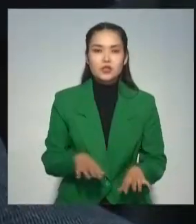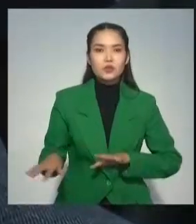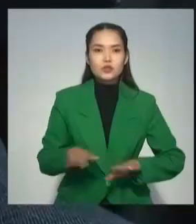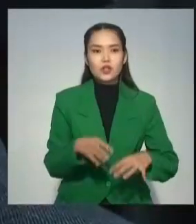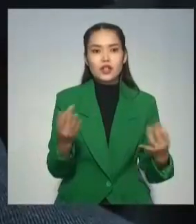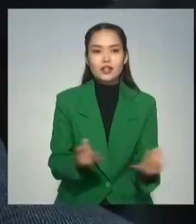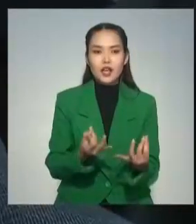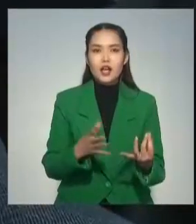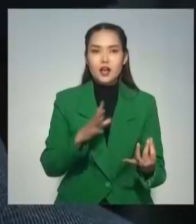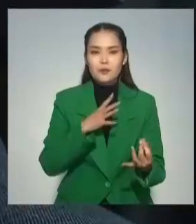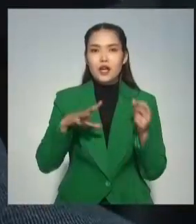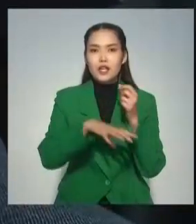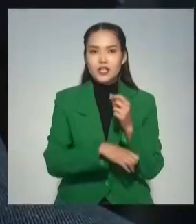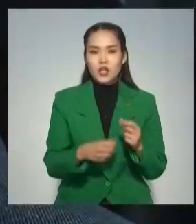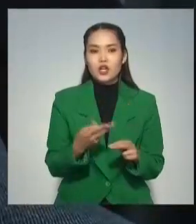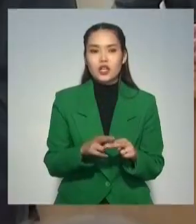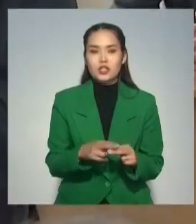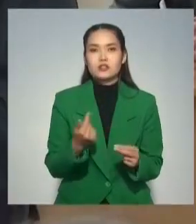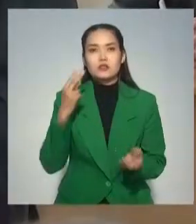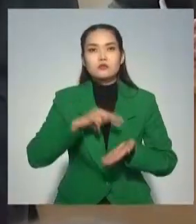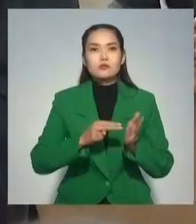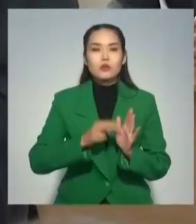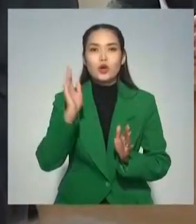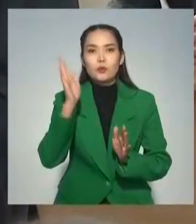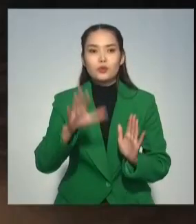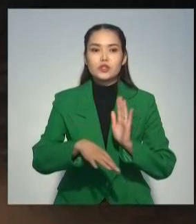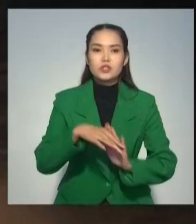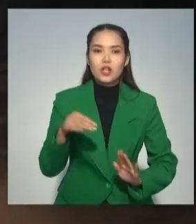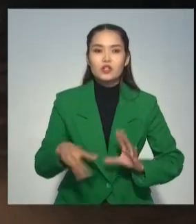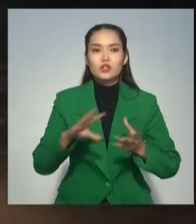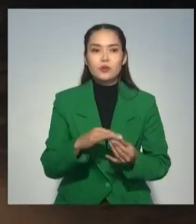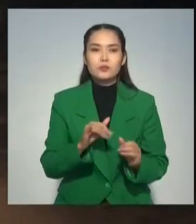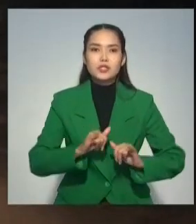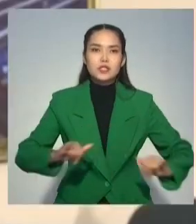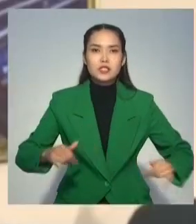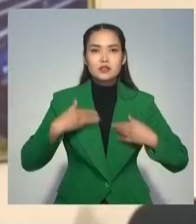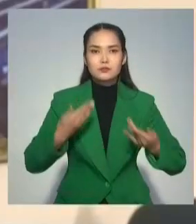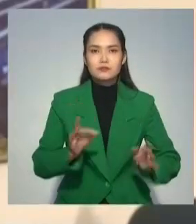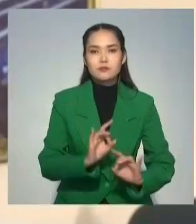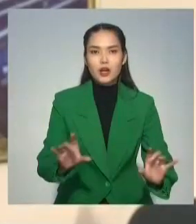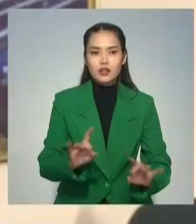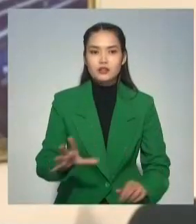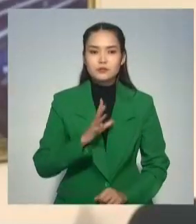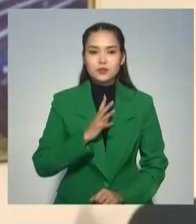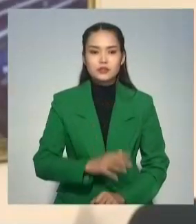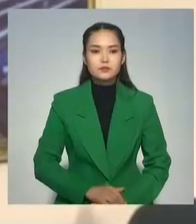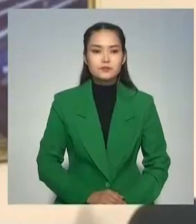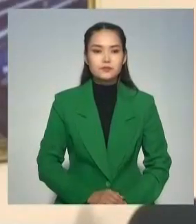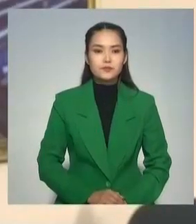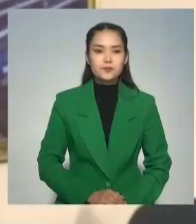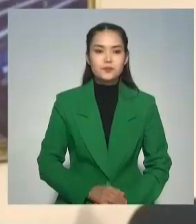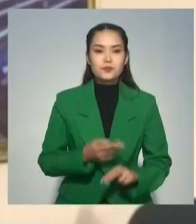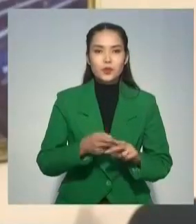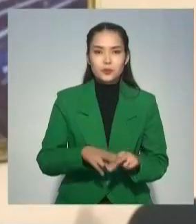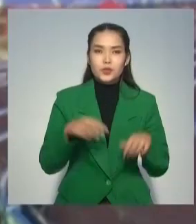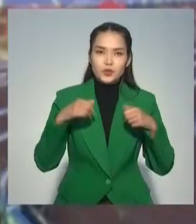талқыланды. Кездесу соңында партияның алдағы жоспары мен сайлау алды тұғырнамасы кеңінен баяндалды. Мұндай кездесулер ерекше